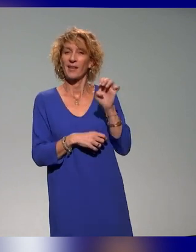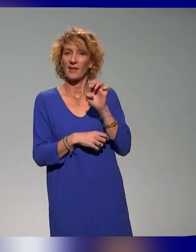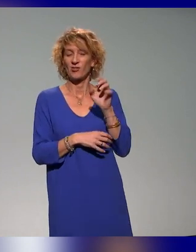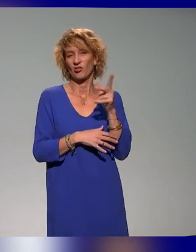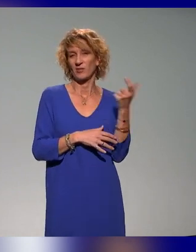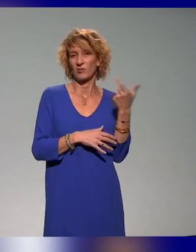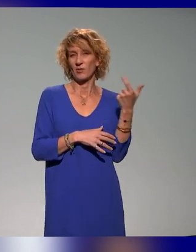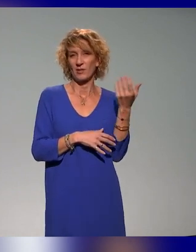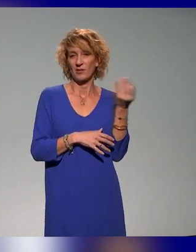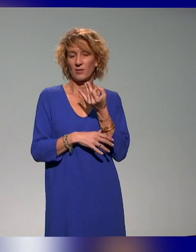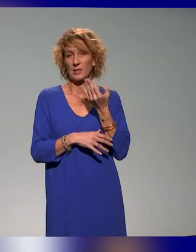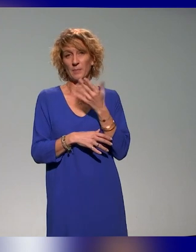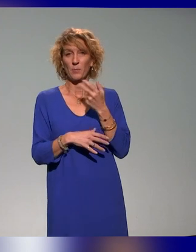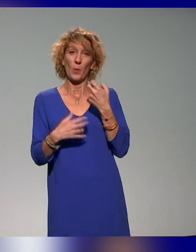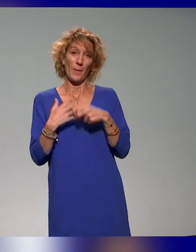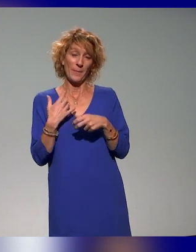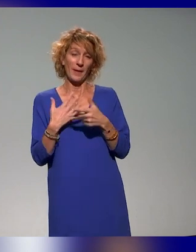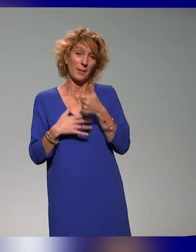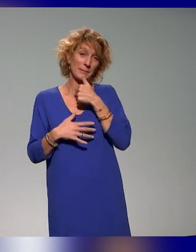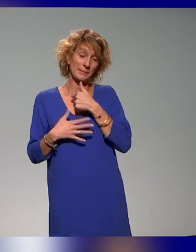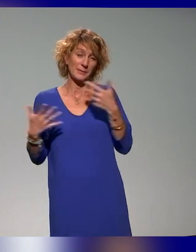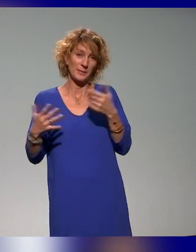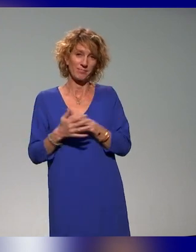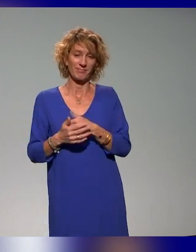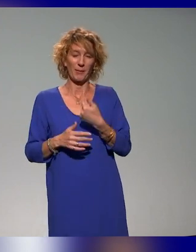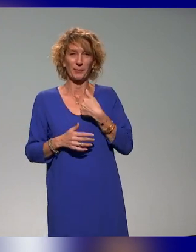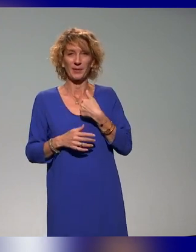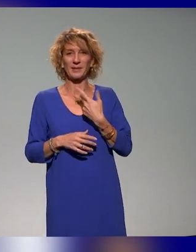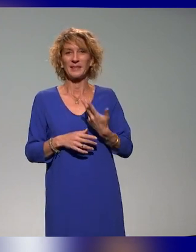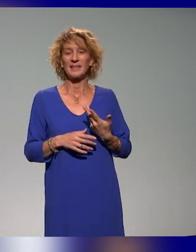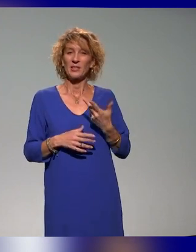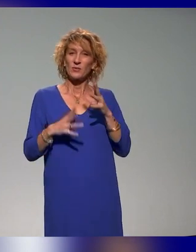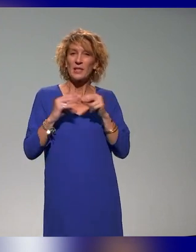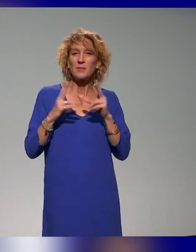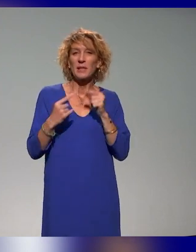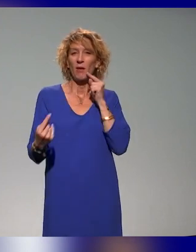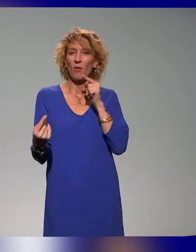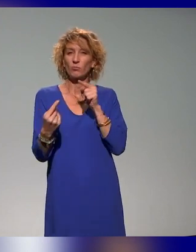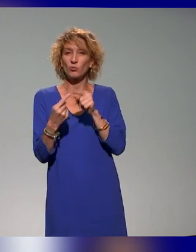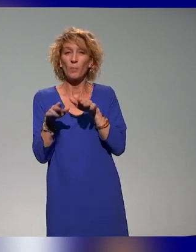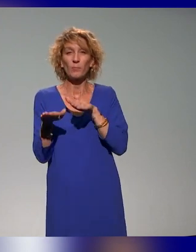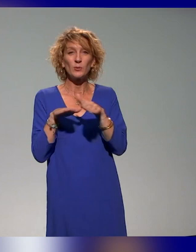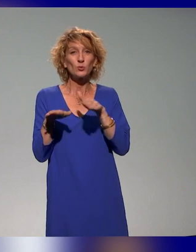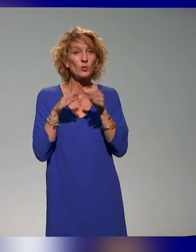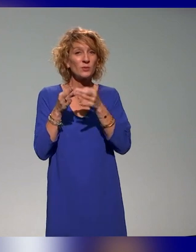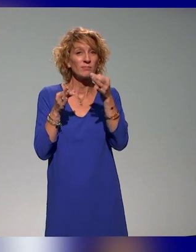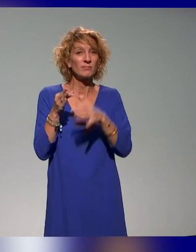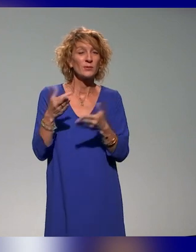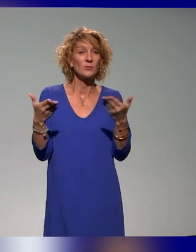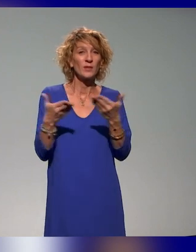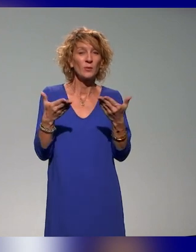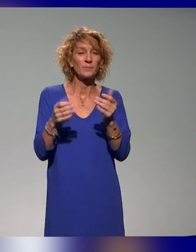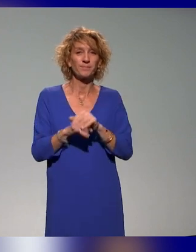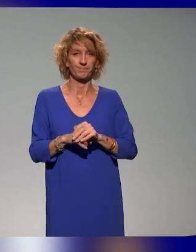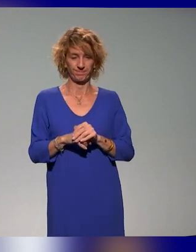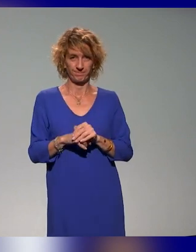qui en a subi les conséquences. Hein. Moi, je vais vous expliquer quels étaient les enjeux, la méthodologie et puis quels résultats on a obtenus avec